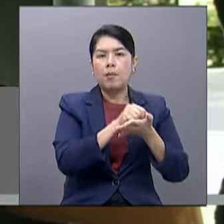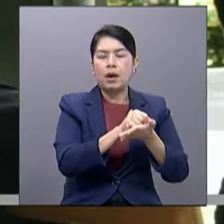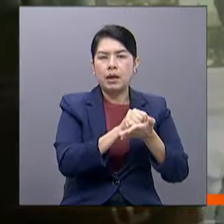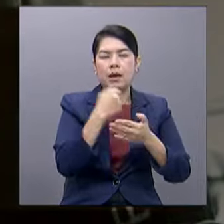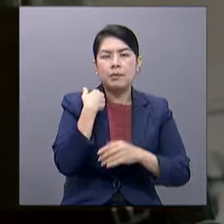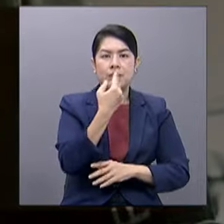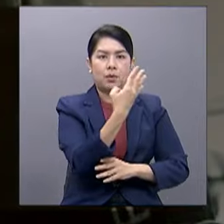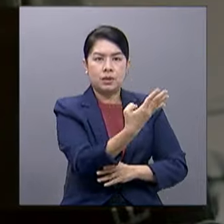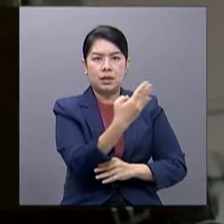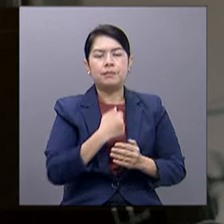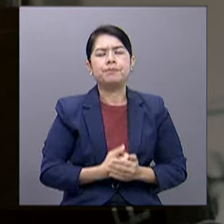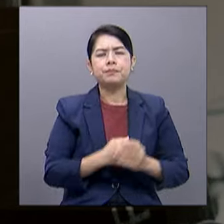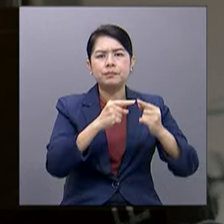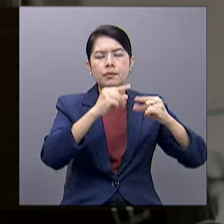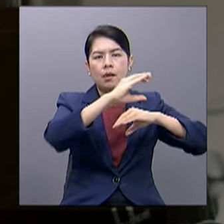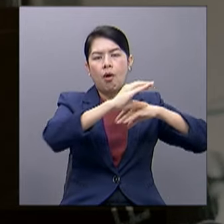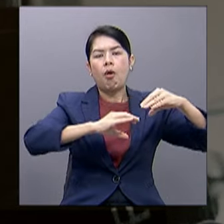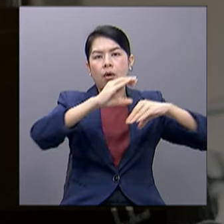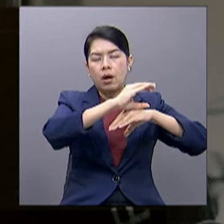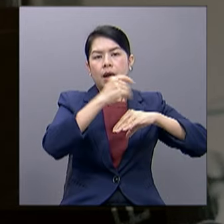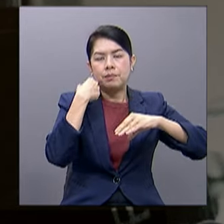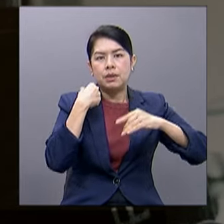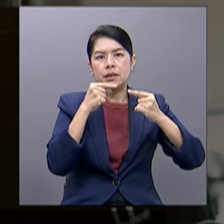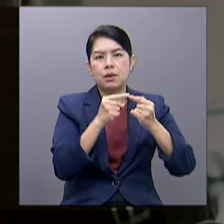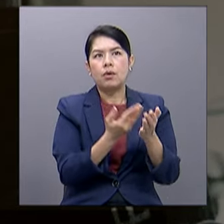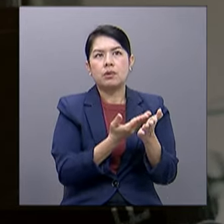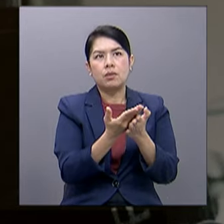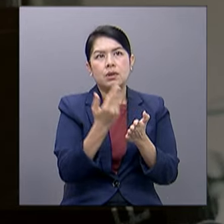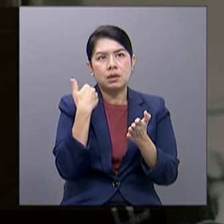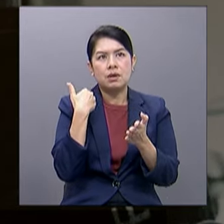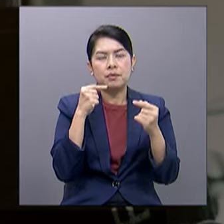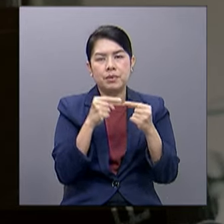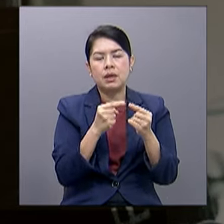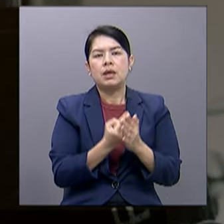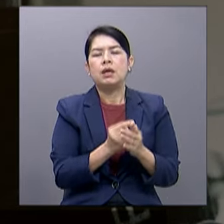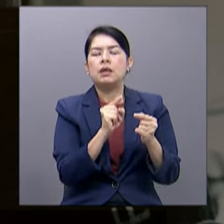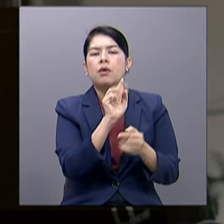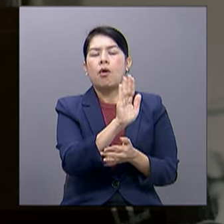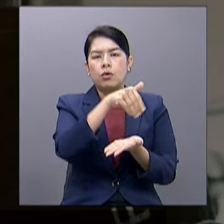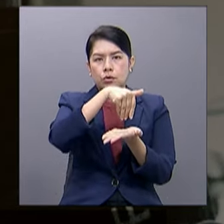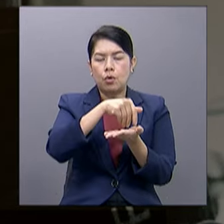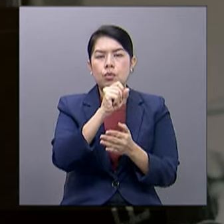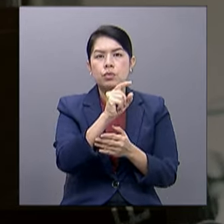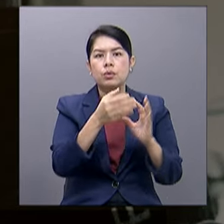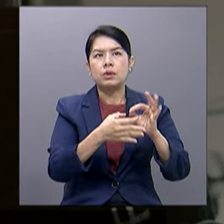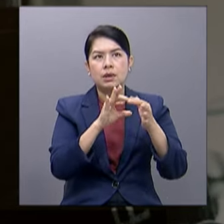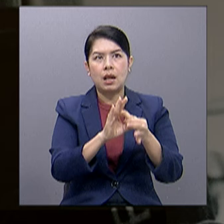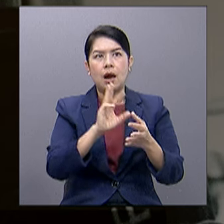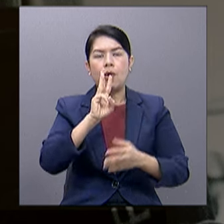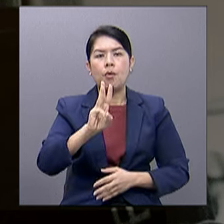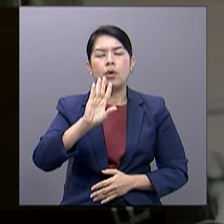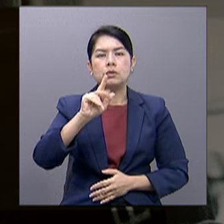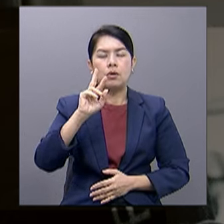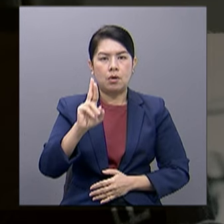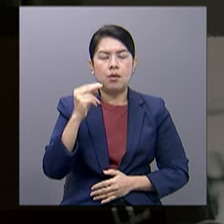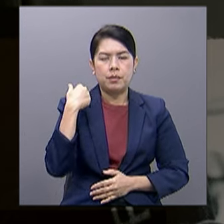โครงการประกวดราคาซื้อครุพันธ์เสริมสร้างสมรรถภาพทางกาย 11รายการของศูนย์กีฬาวชิรเบญจทัศวงเงิน